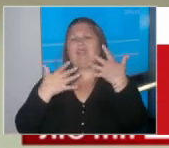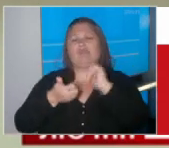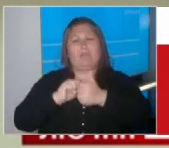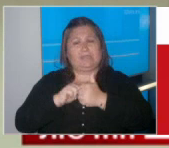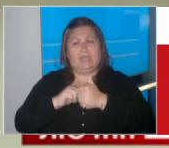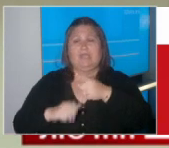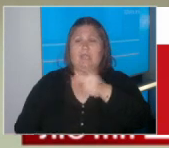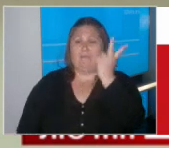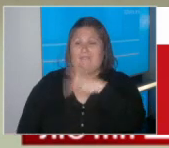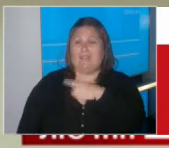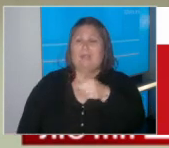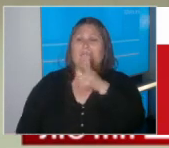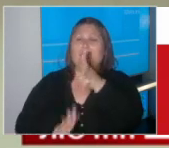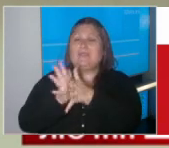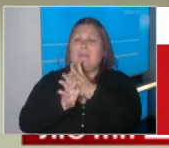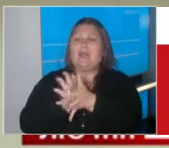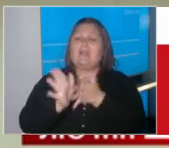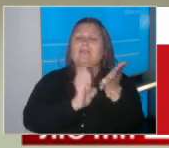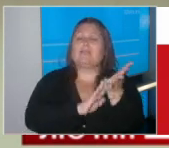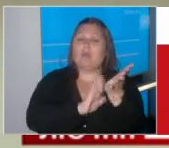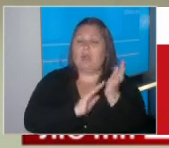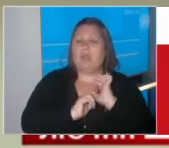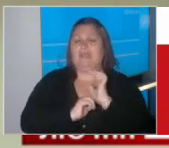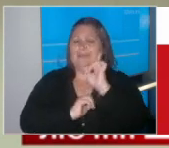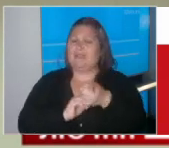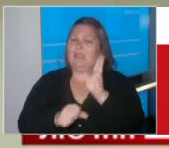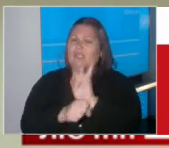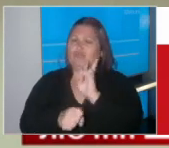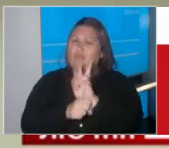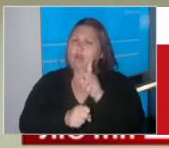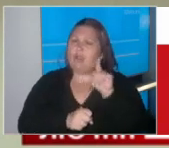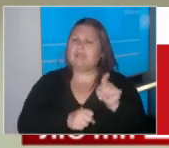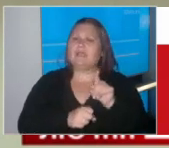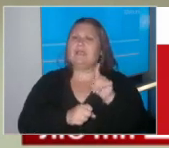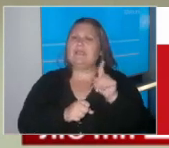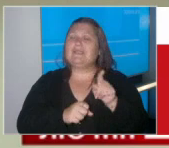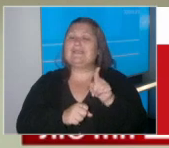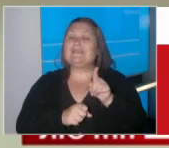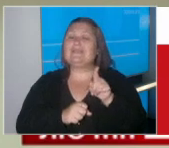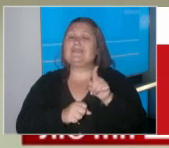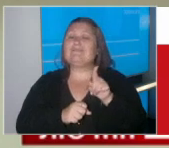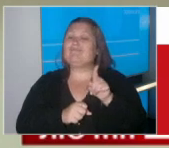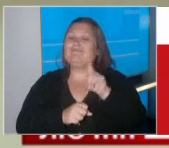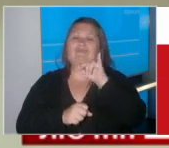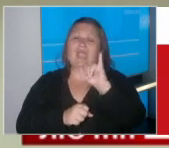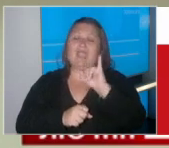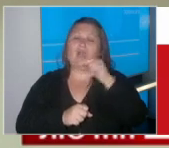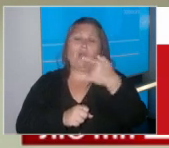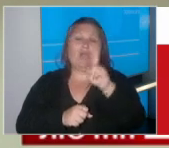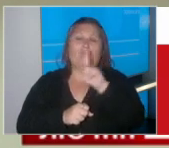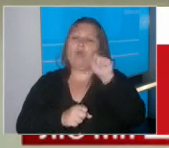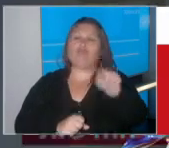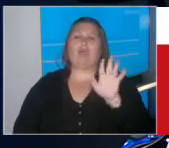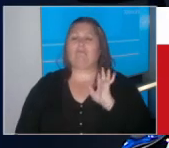אתה מדבר על שמאל, אתה צריך לשמר את השמאל הזה. זה הוויה, יאיר גולן לא שם. לא שם.